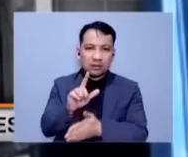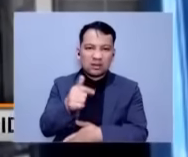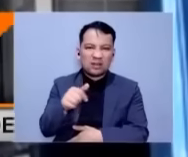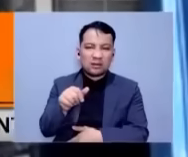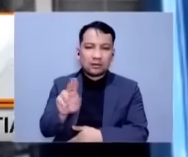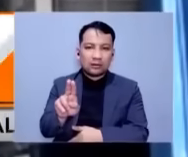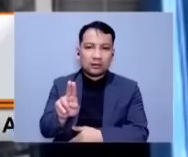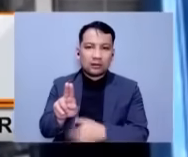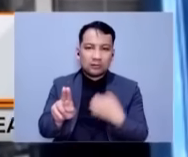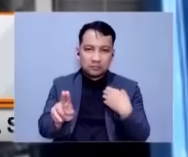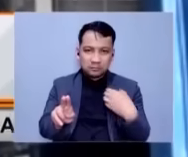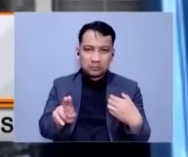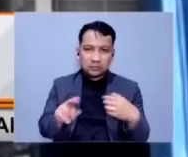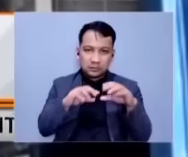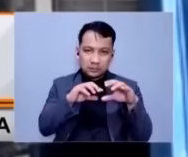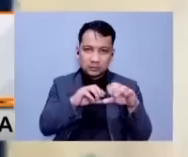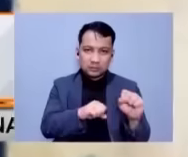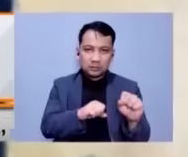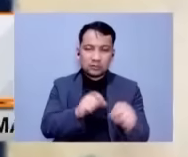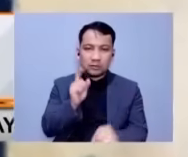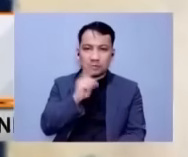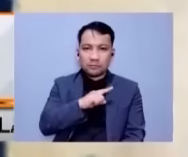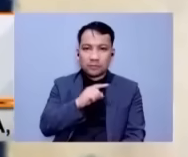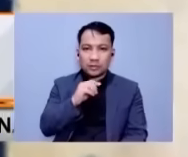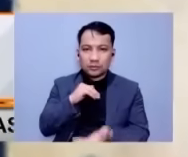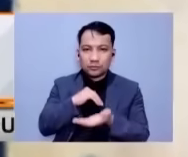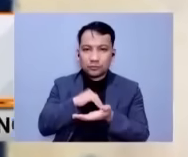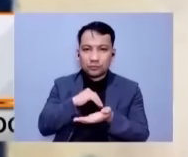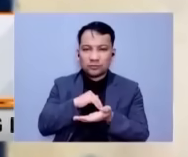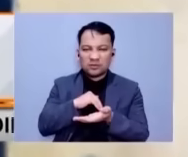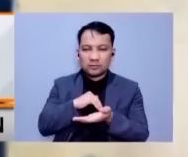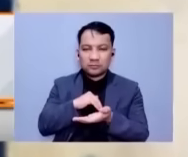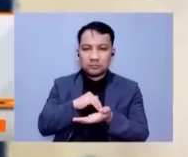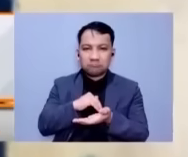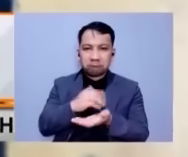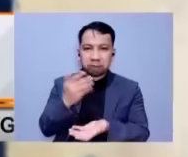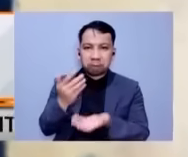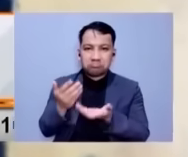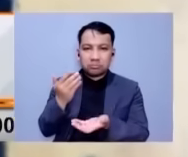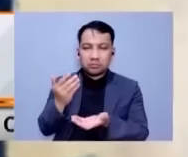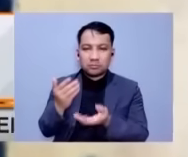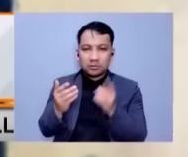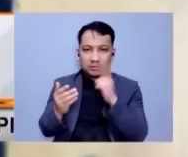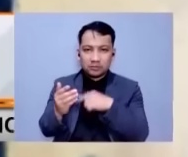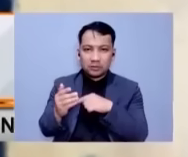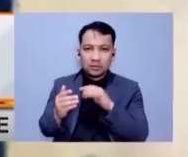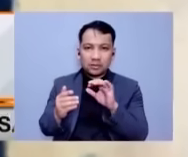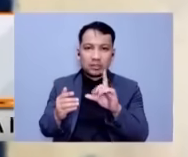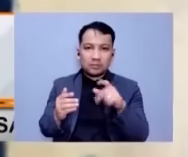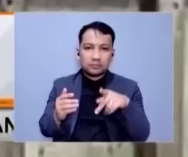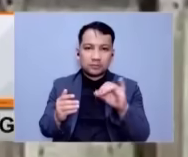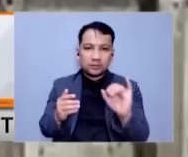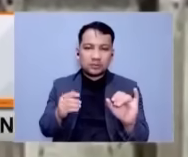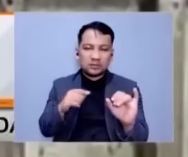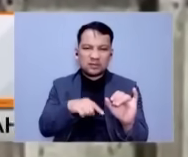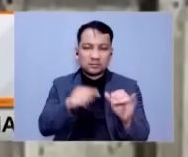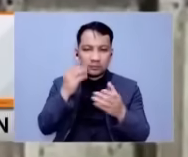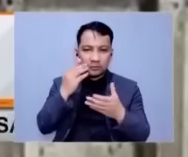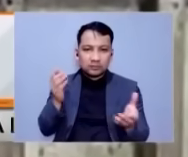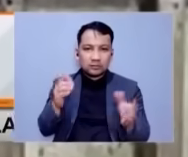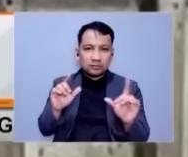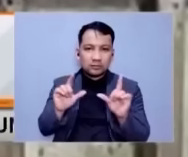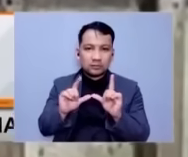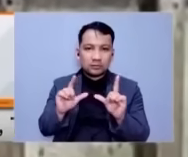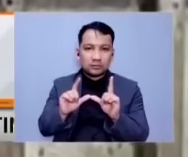at agad inaresto ang peking doktor. Napag-alamang bagamat hindi totoong doktor si Alpici, ay isa pala siyang lisensyadong